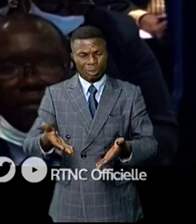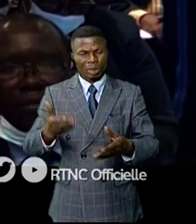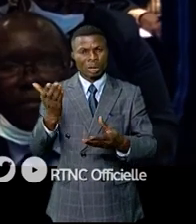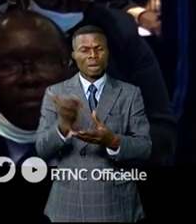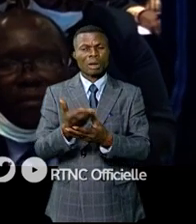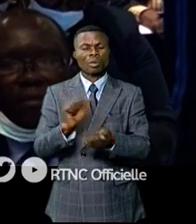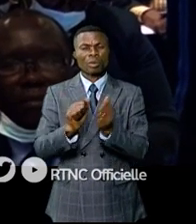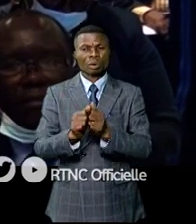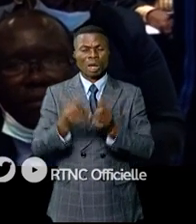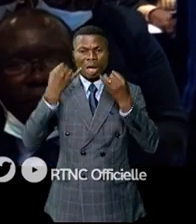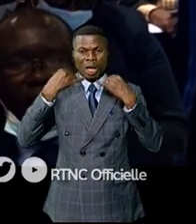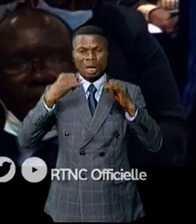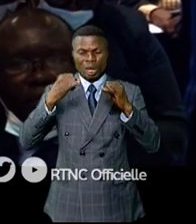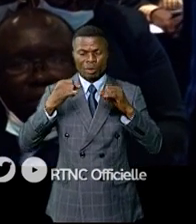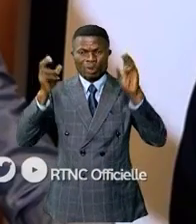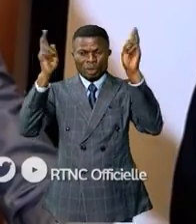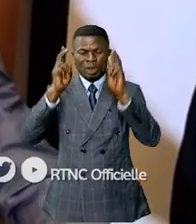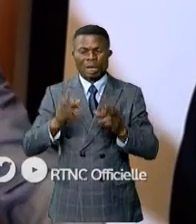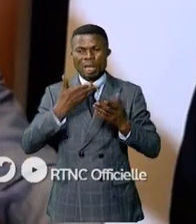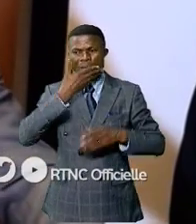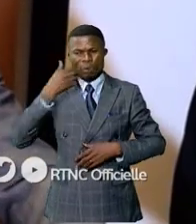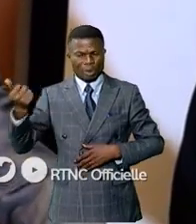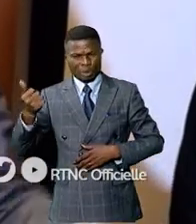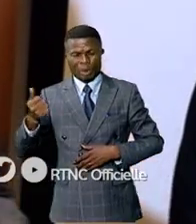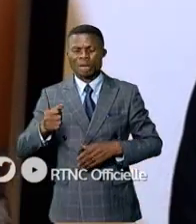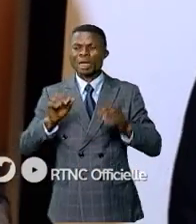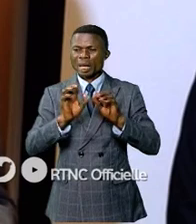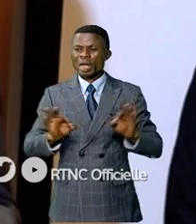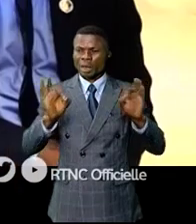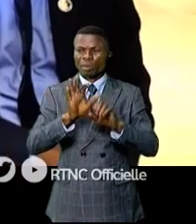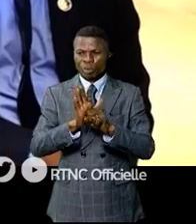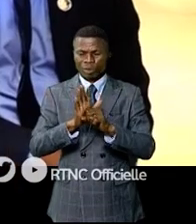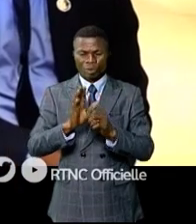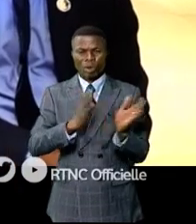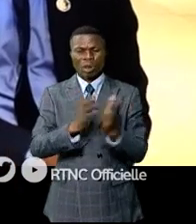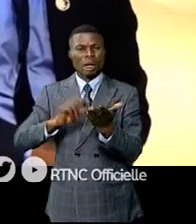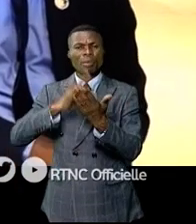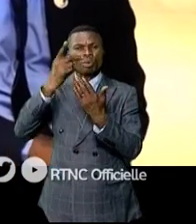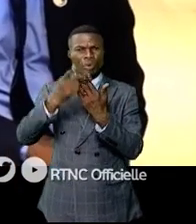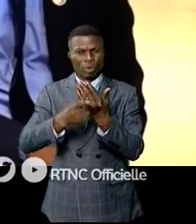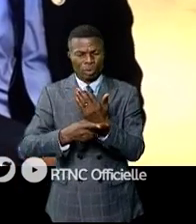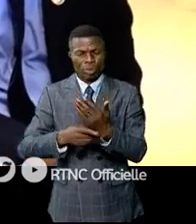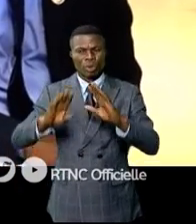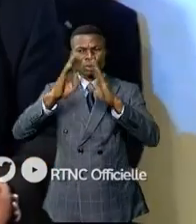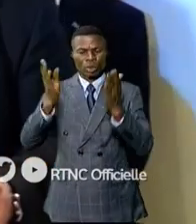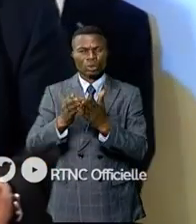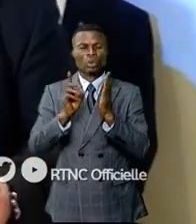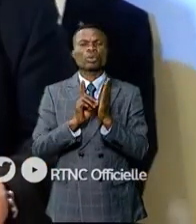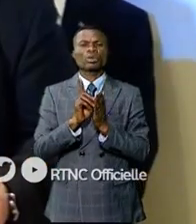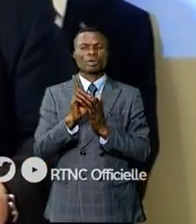domaine. L'information démographique fiable est nécessaire à la planification de tout